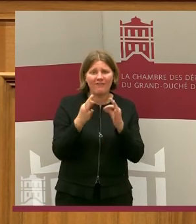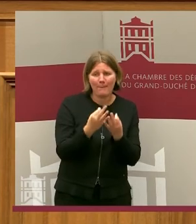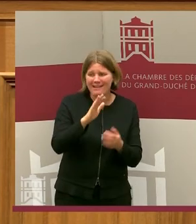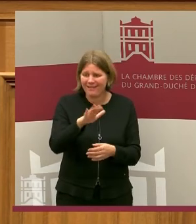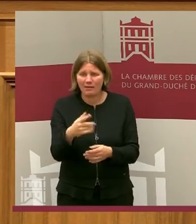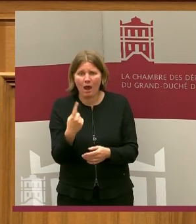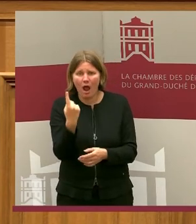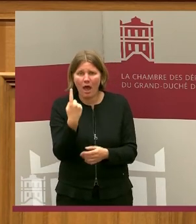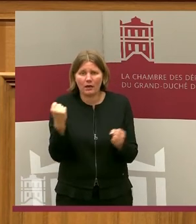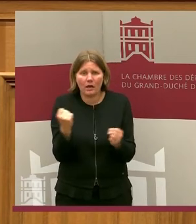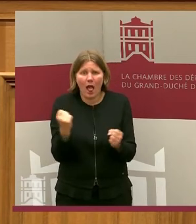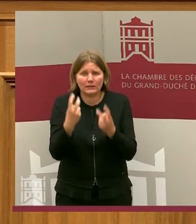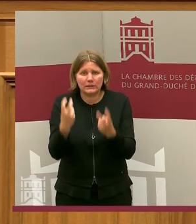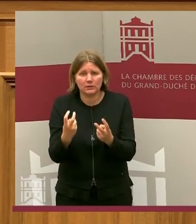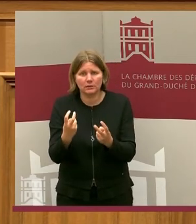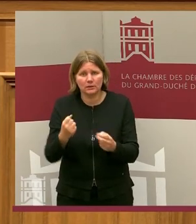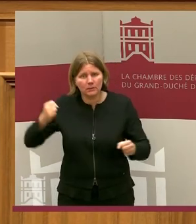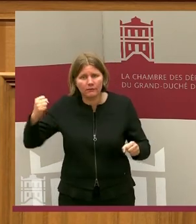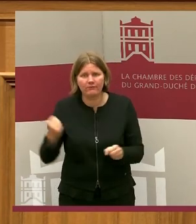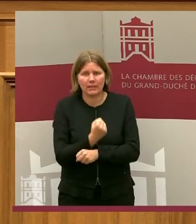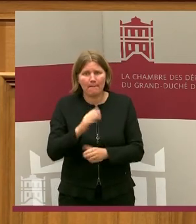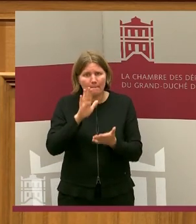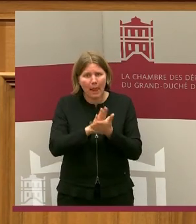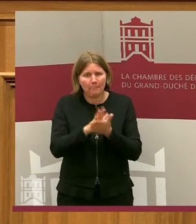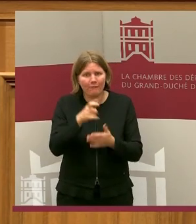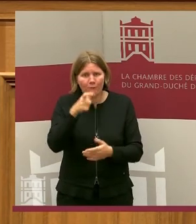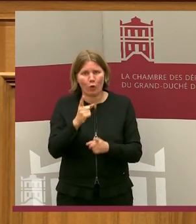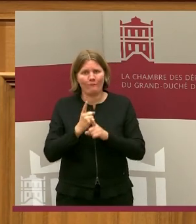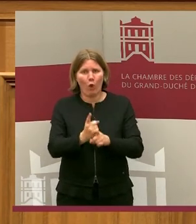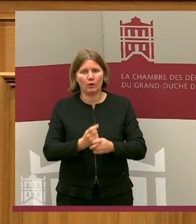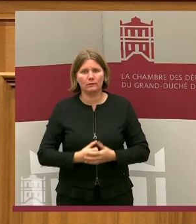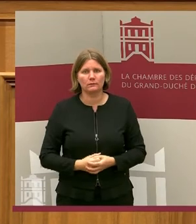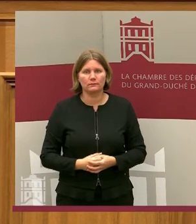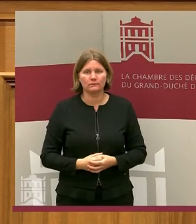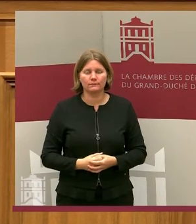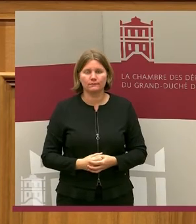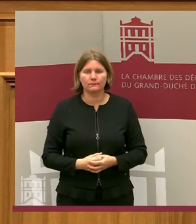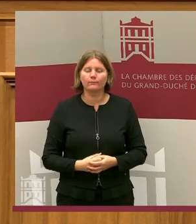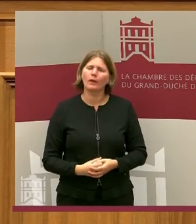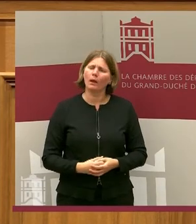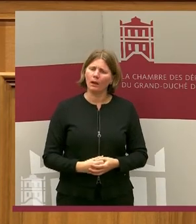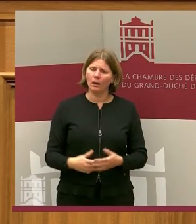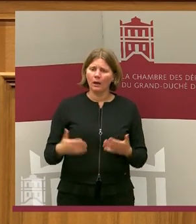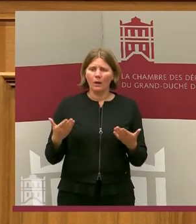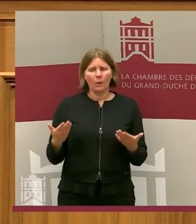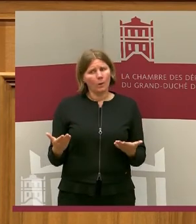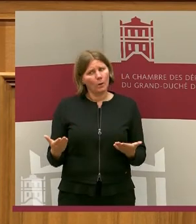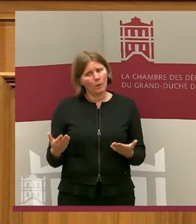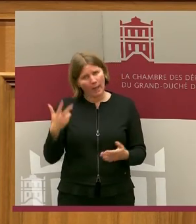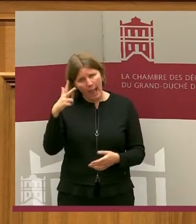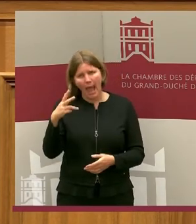hat Wut, non die Dieu. Oh! Was ist gelöst, Herr Klemmer, der Tote, das